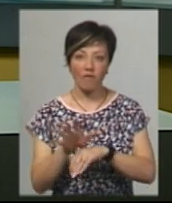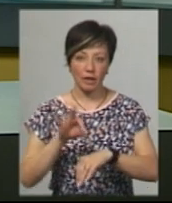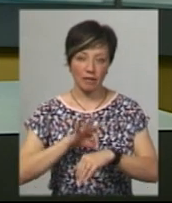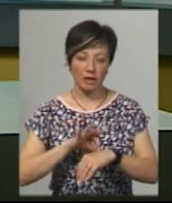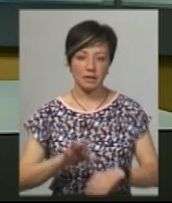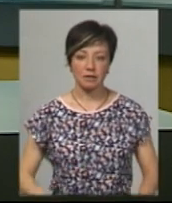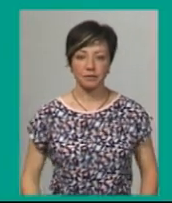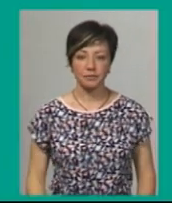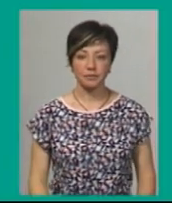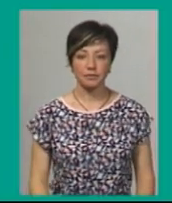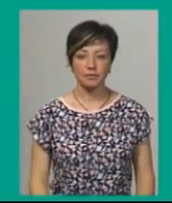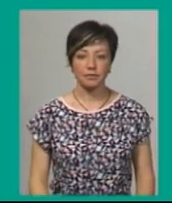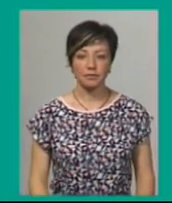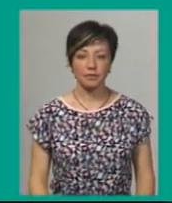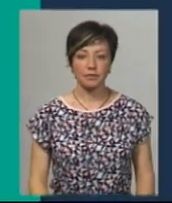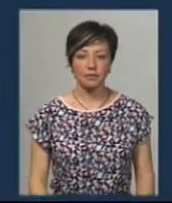COVID-19.